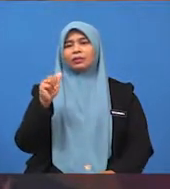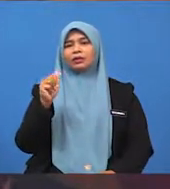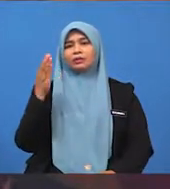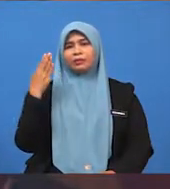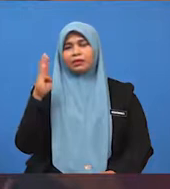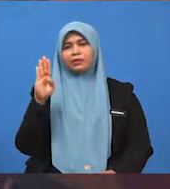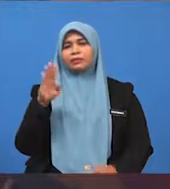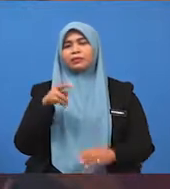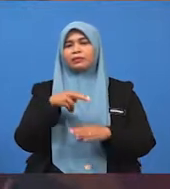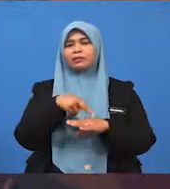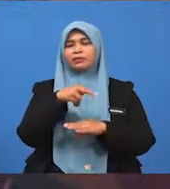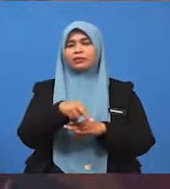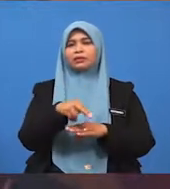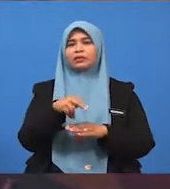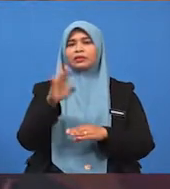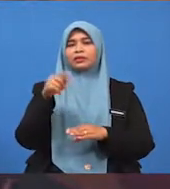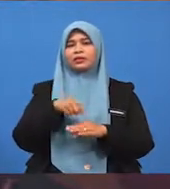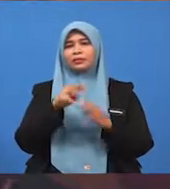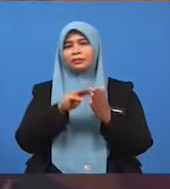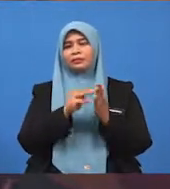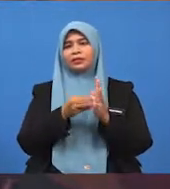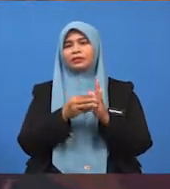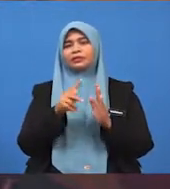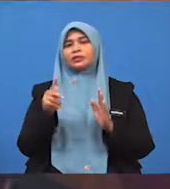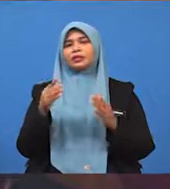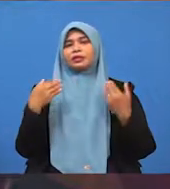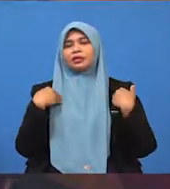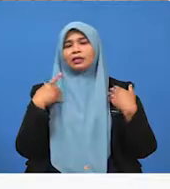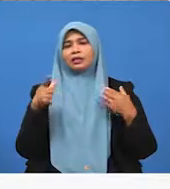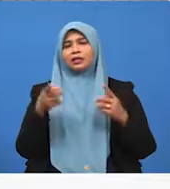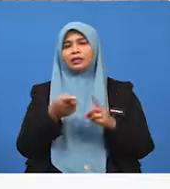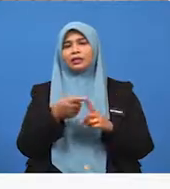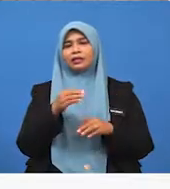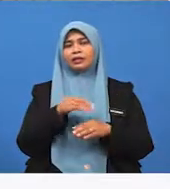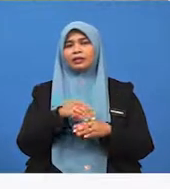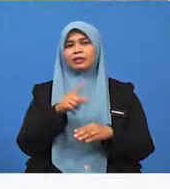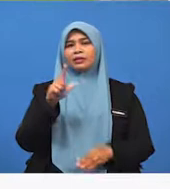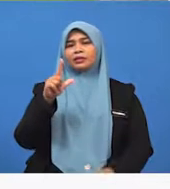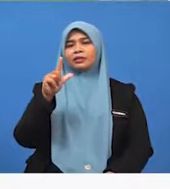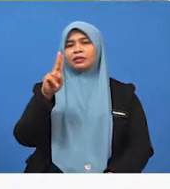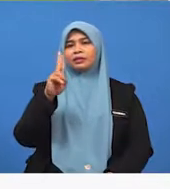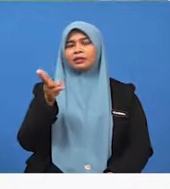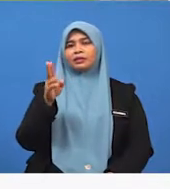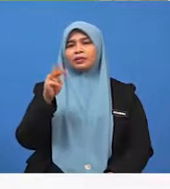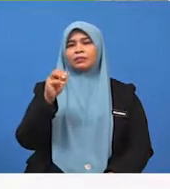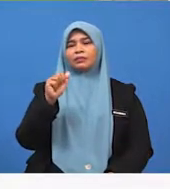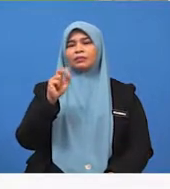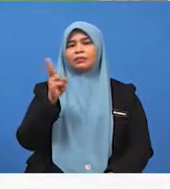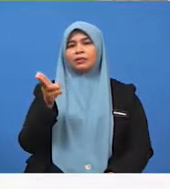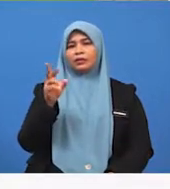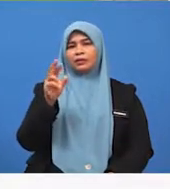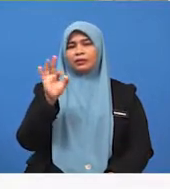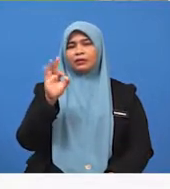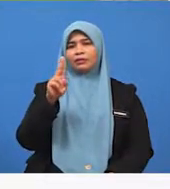langit dunia pada malam Lailatul Qadar secara sekaligus. Peringkat ketiga